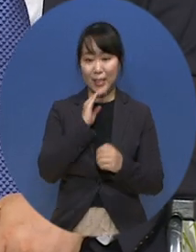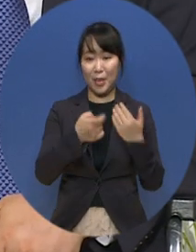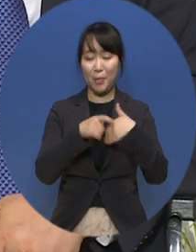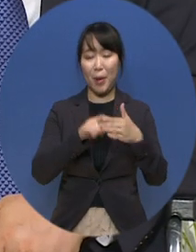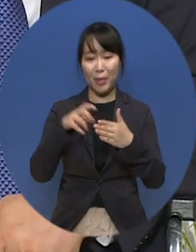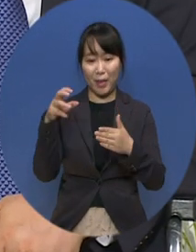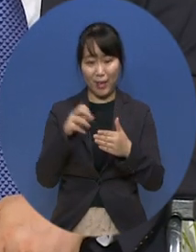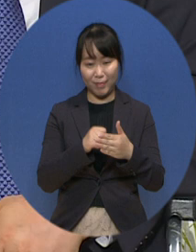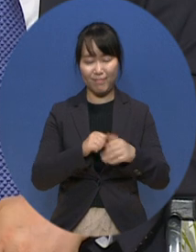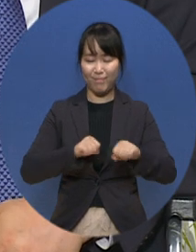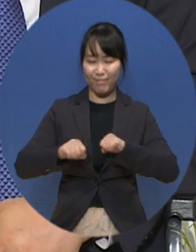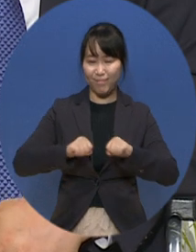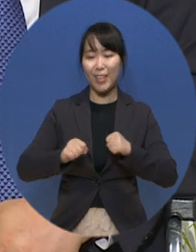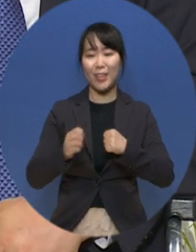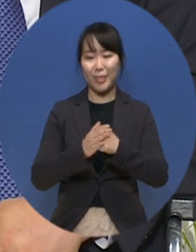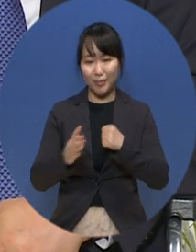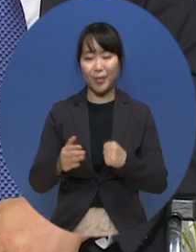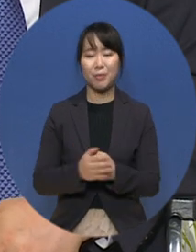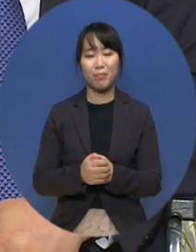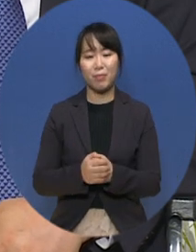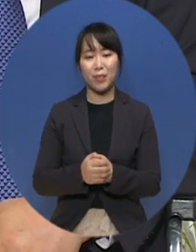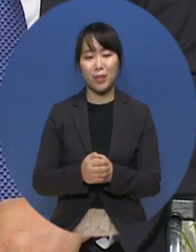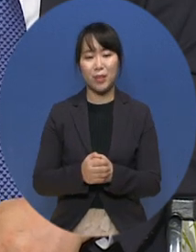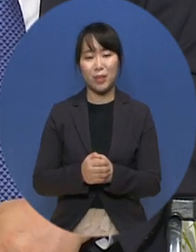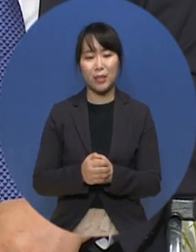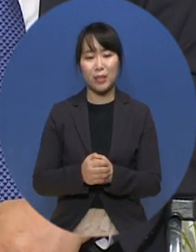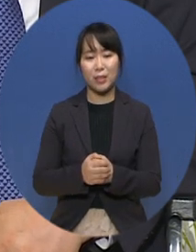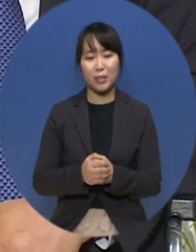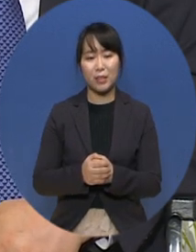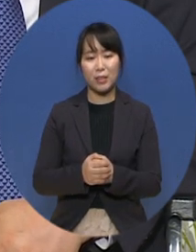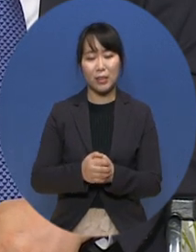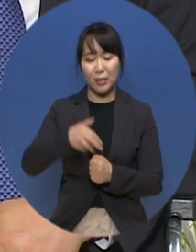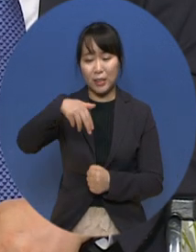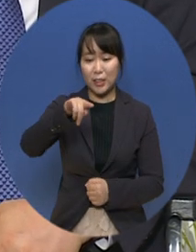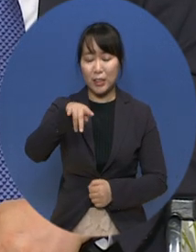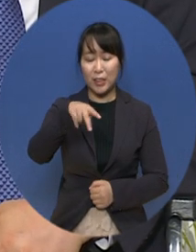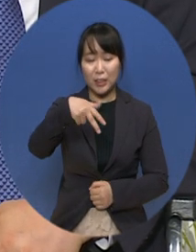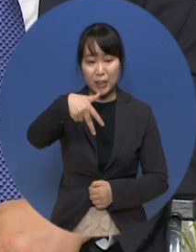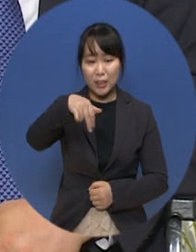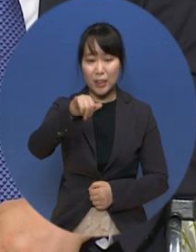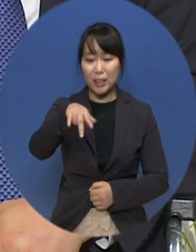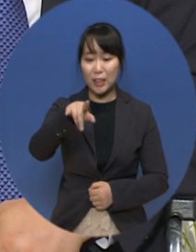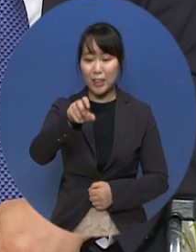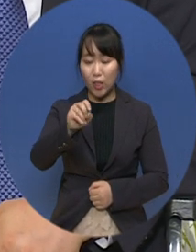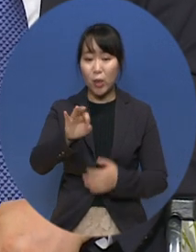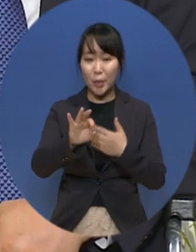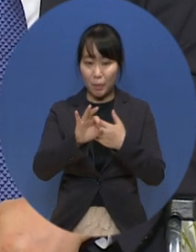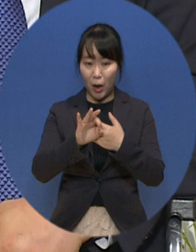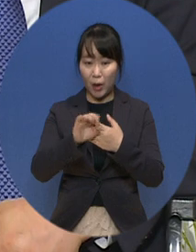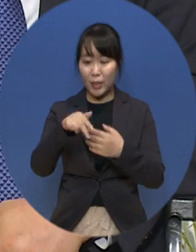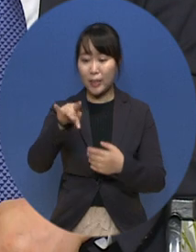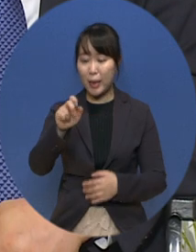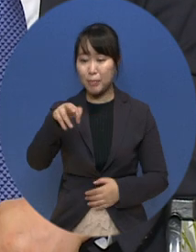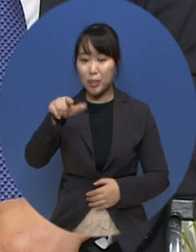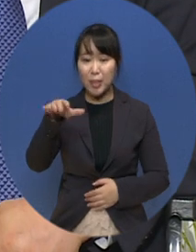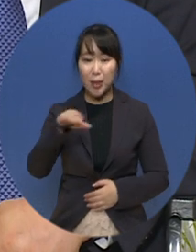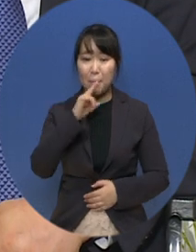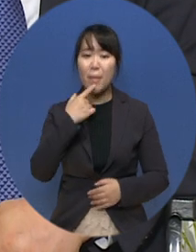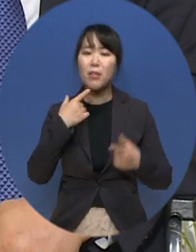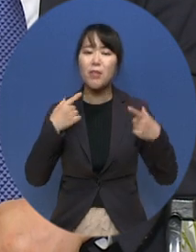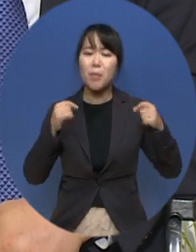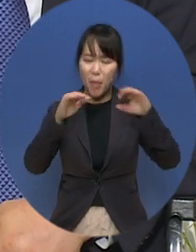해 주시니까 예 지 종이 면 4 감축 이다 라는 말이 있지 않습니까 그건 모든 일이 그런 것 같습니다